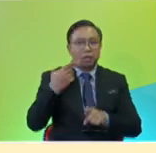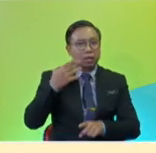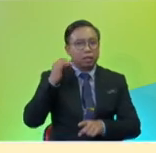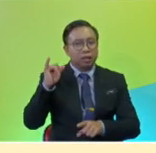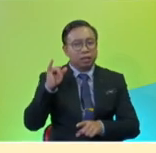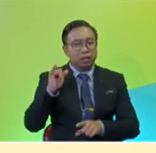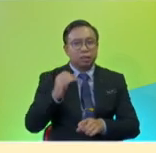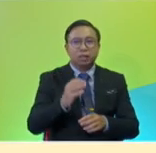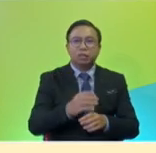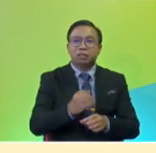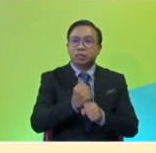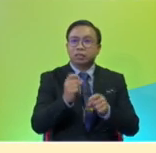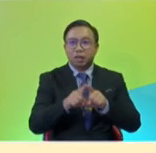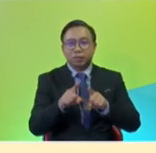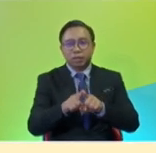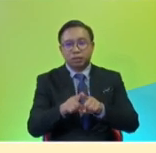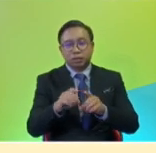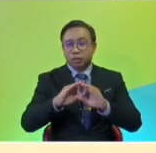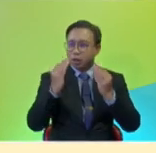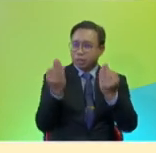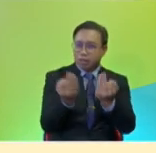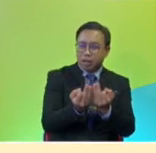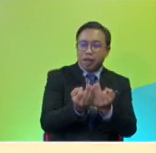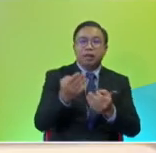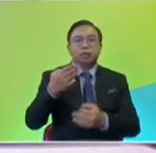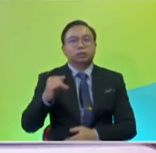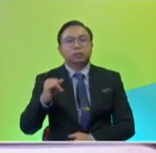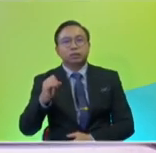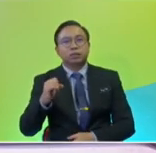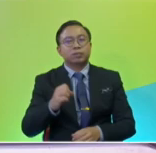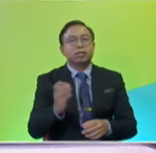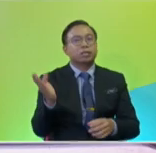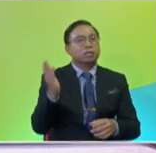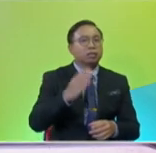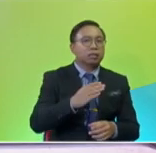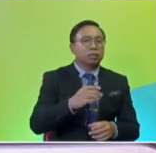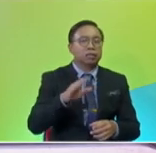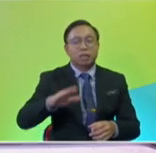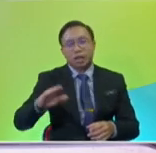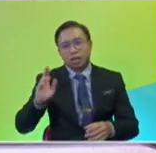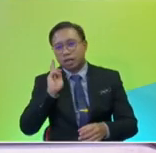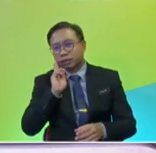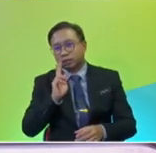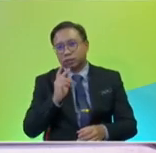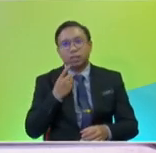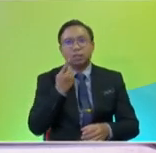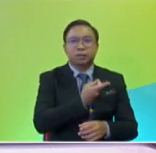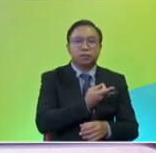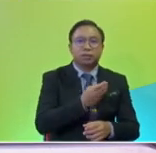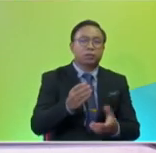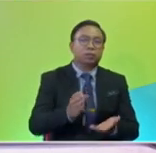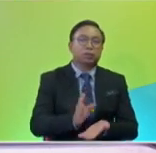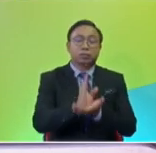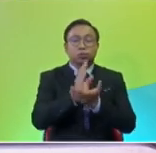kerjasama. Hey, kerjasama keluarga. Hey, mari adik kakak kita